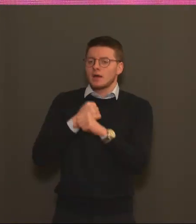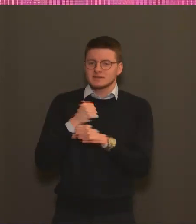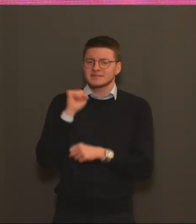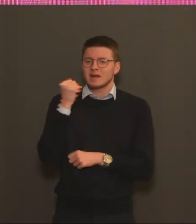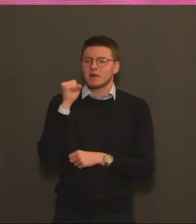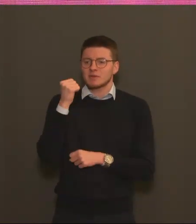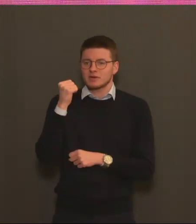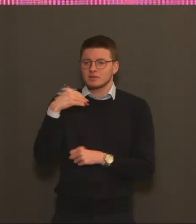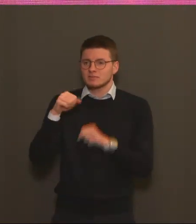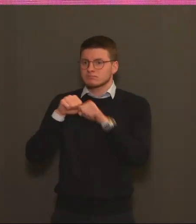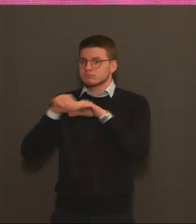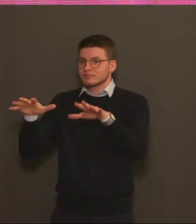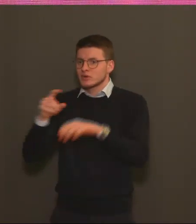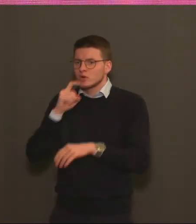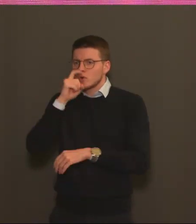Huis.